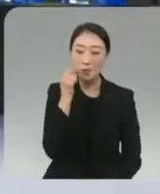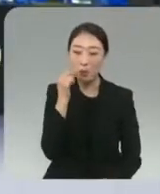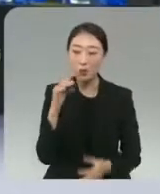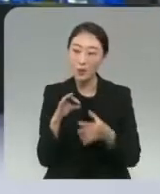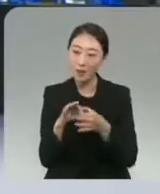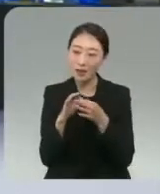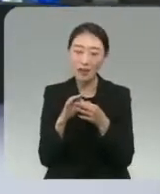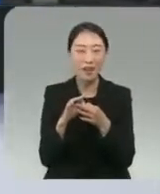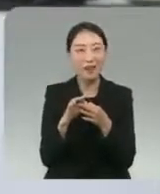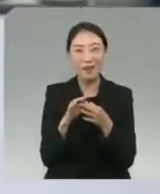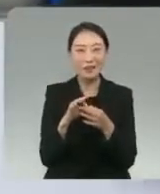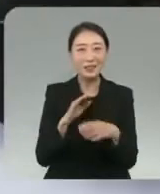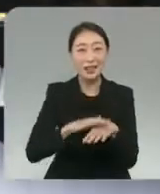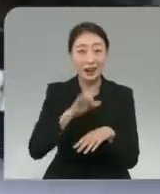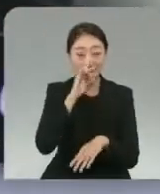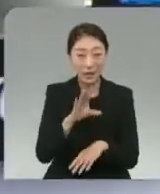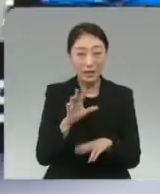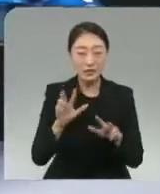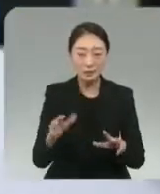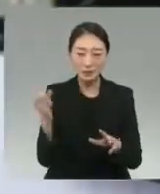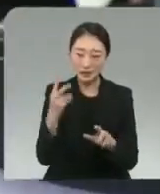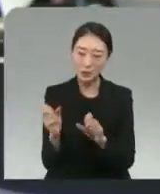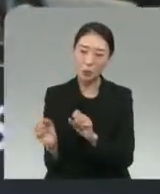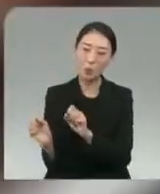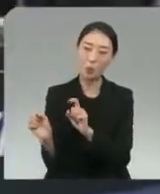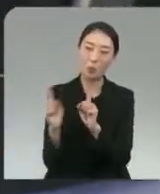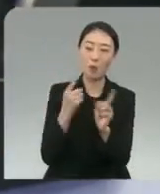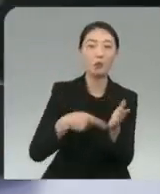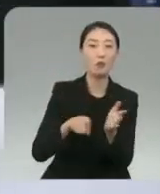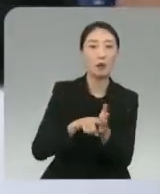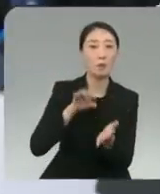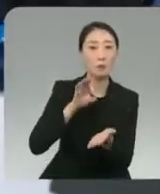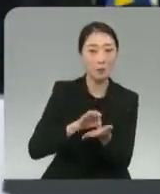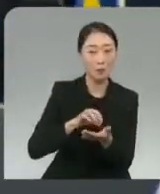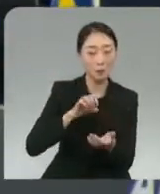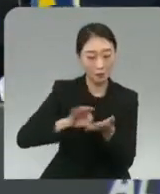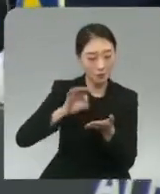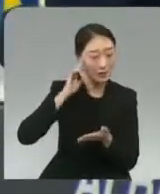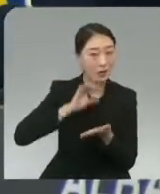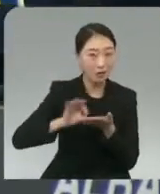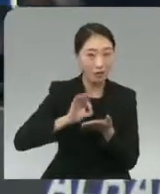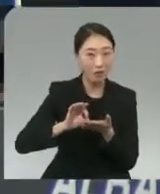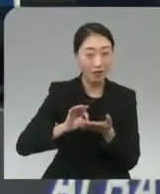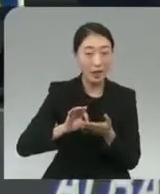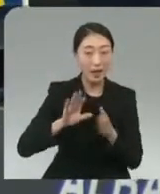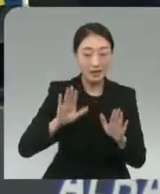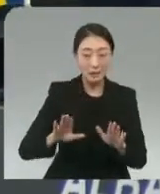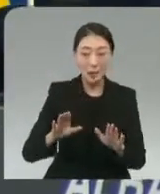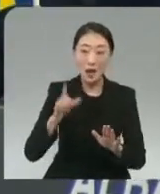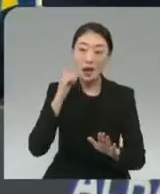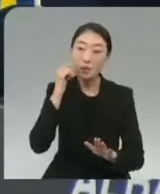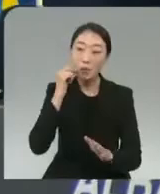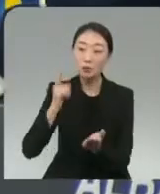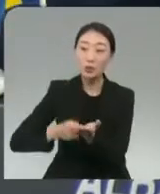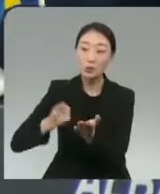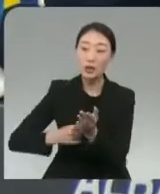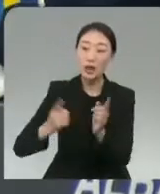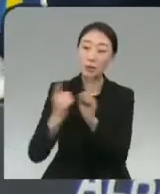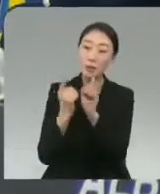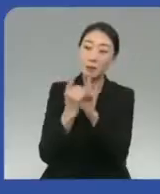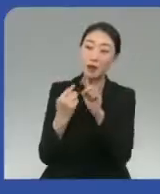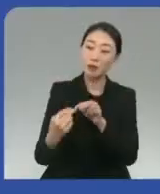дину клери за акцию корейского полуострова японский видео согласился с необходимостью сотрудничество выразил